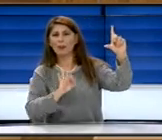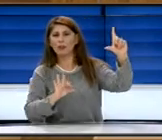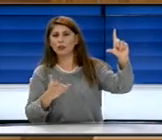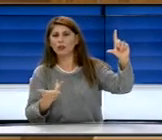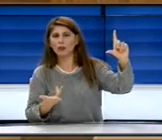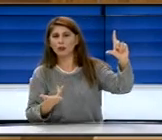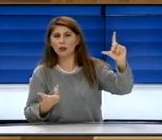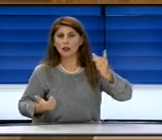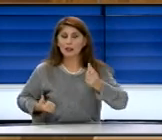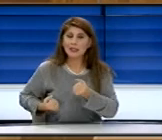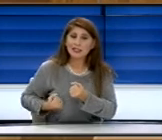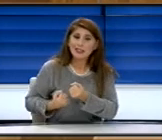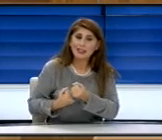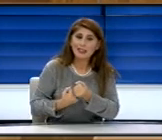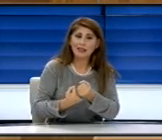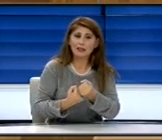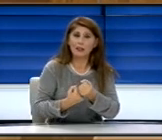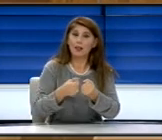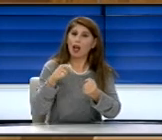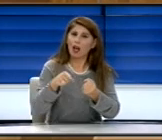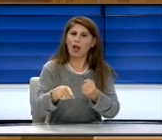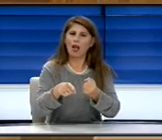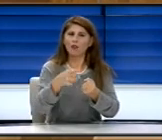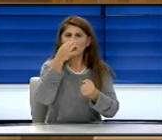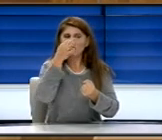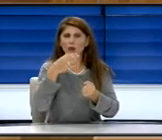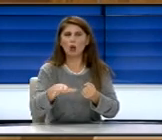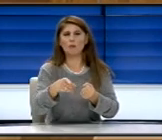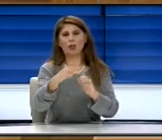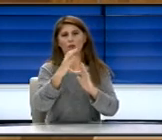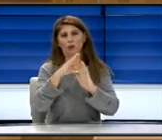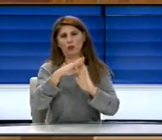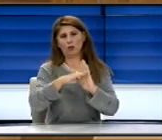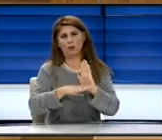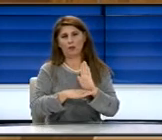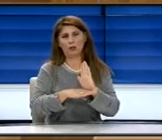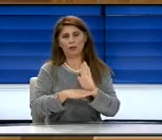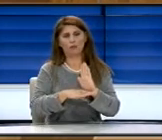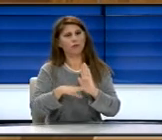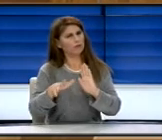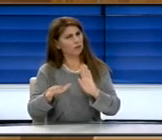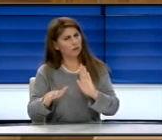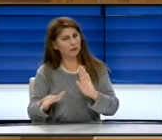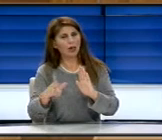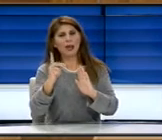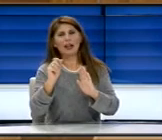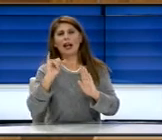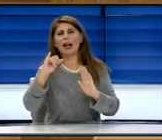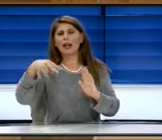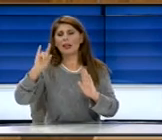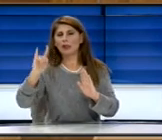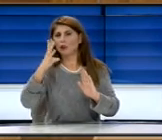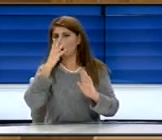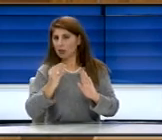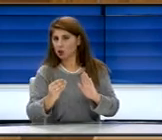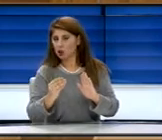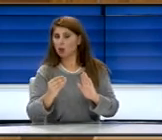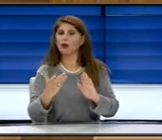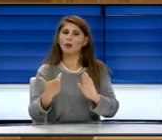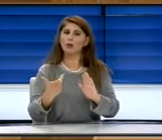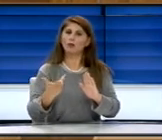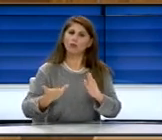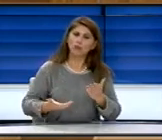πραγματικότητα στηρίζεται αυτή τη σαπίλα του συστήματος. Πότε με τις διάφορες καηλοί του ΠΑΣΟΚ που διώκονται για διαφθορά